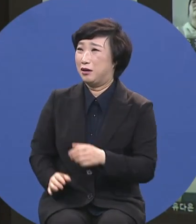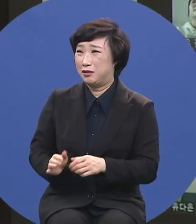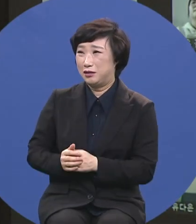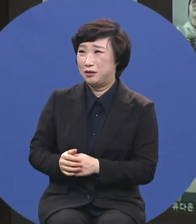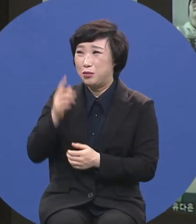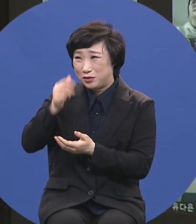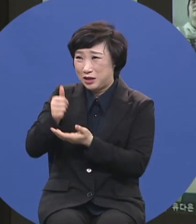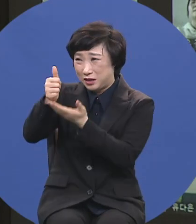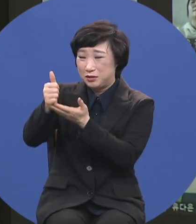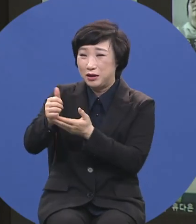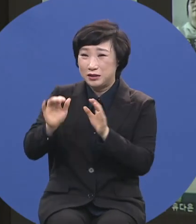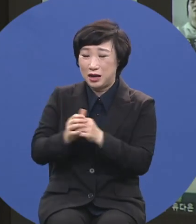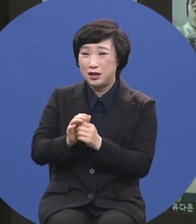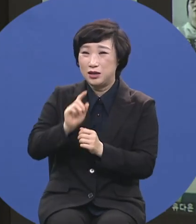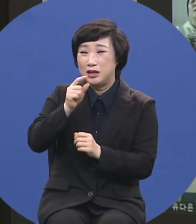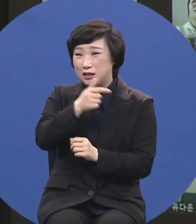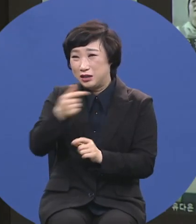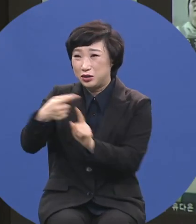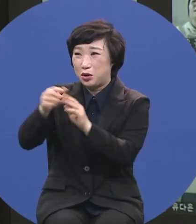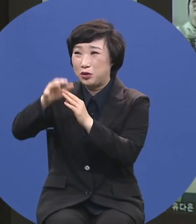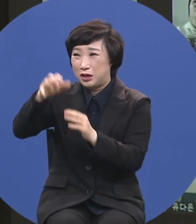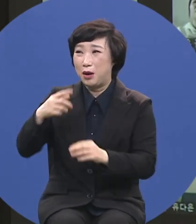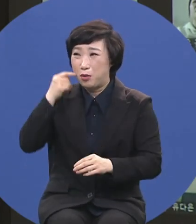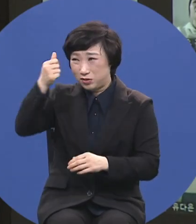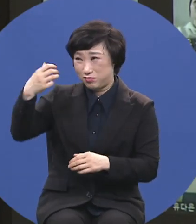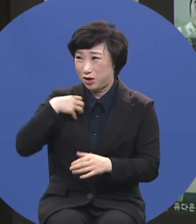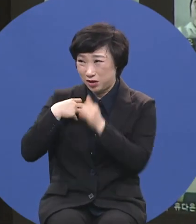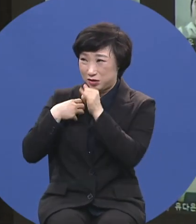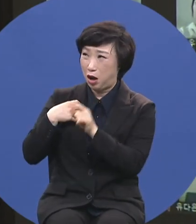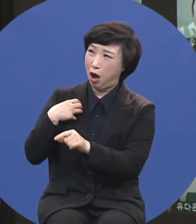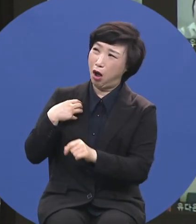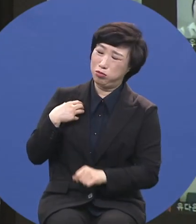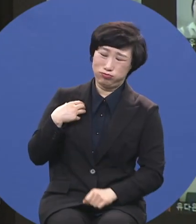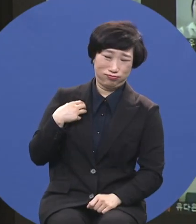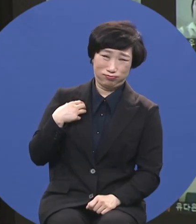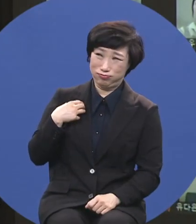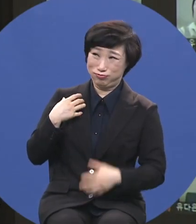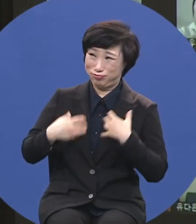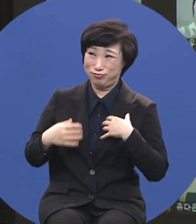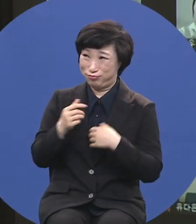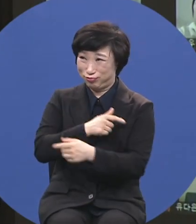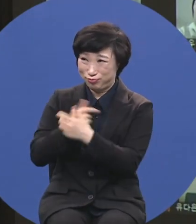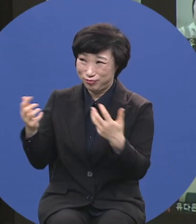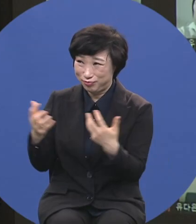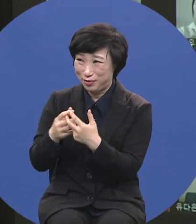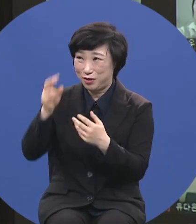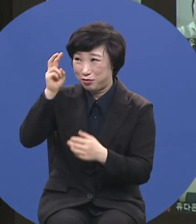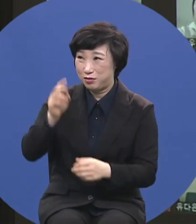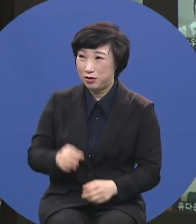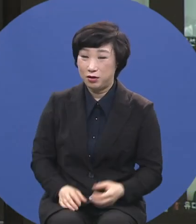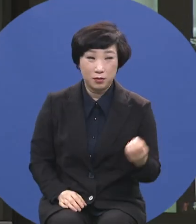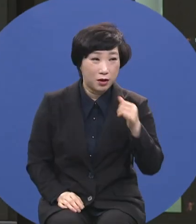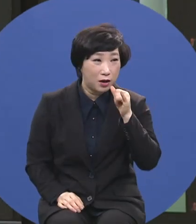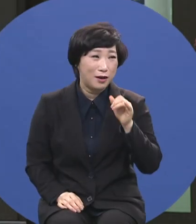당신은 연세종학교 큰 대형교회 목사 아닙니까? 그러니 얼마나 낙이 충만합니까?